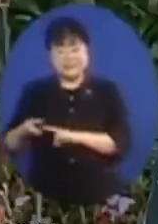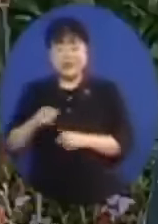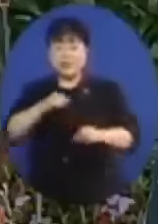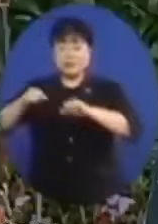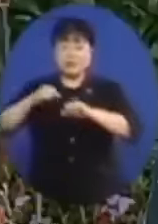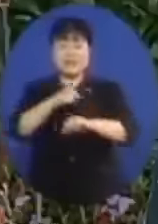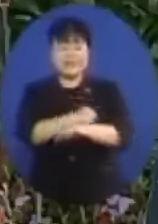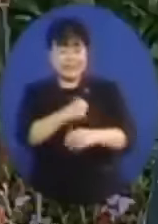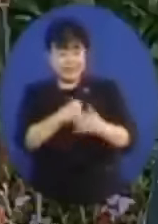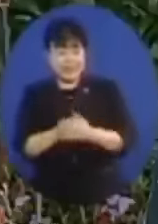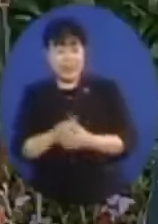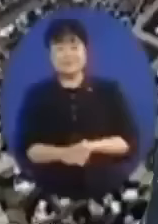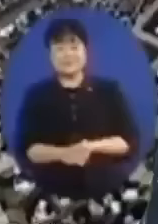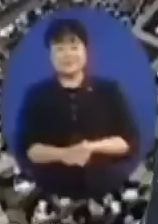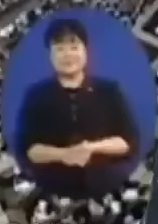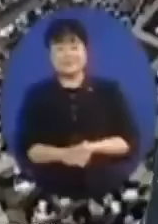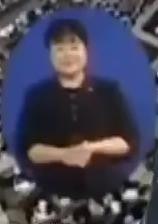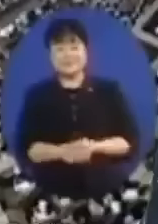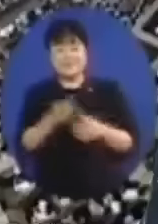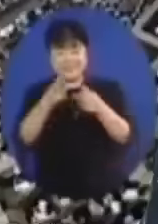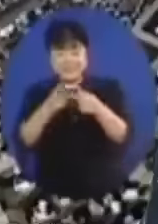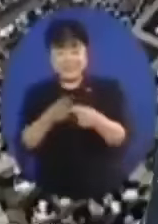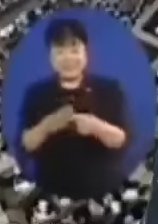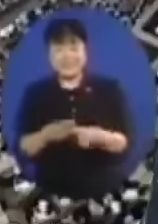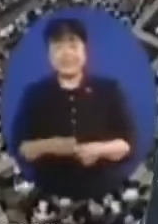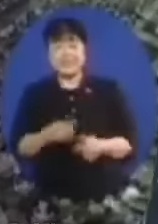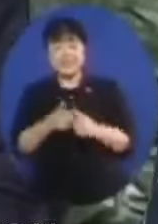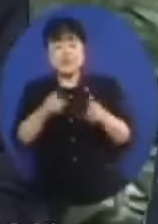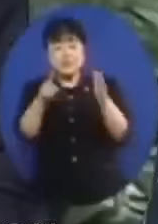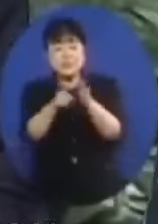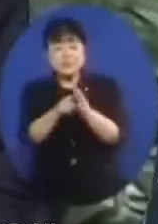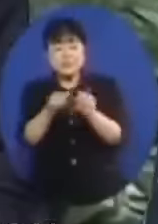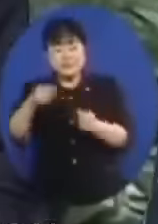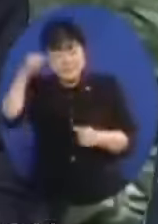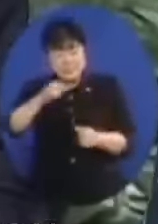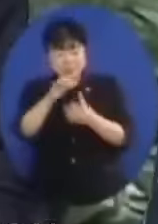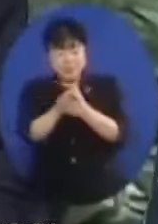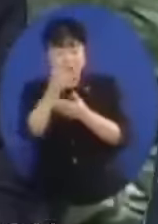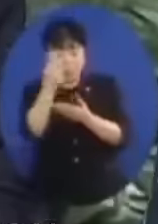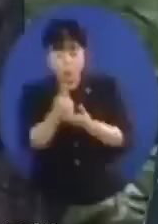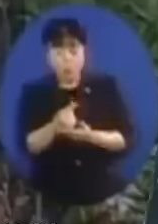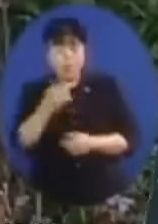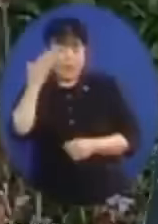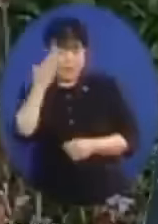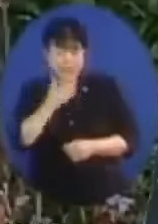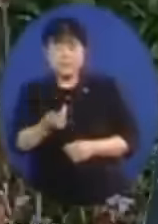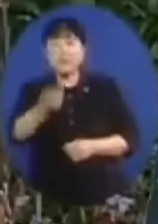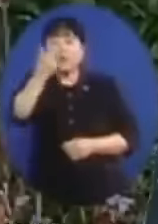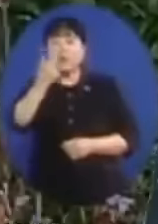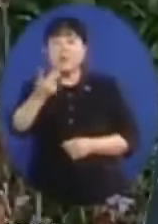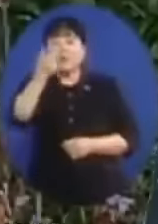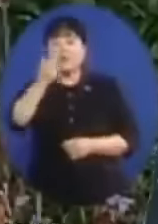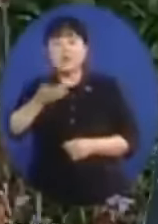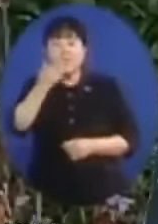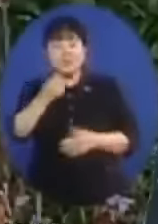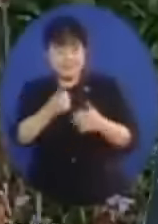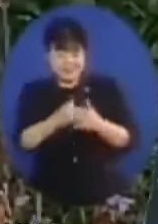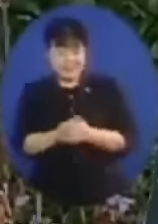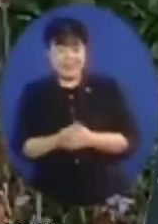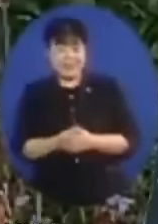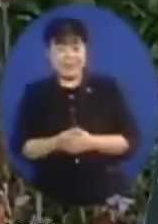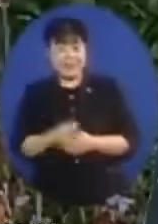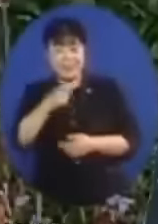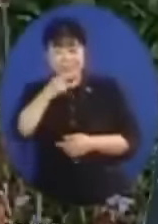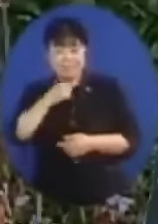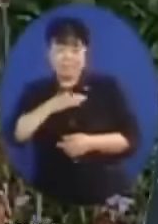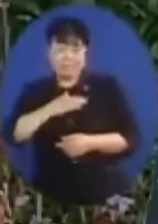운동하게 되므로 건강하다. 셋째, 교인들은 새벽 기도를 오며 가며 깨끗하고 신선한 공기를 마시기 때문에 폐가